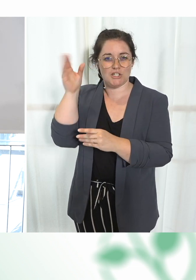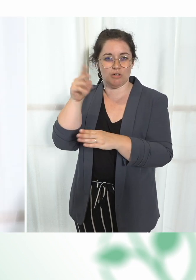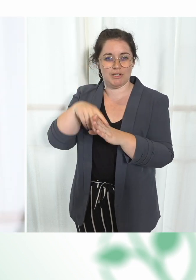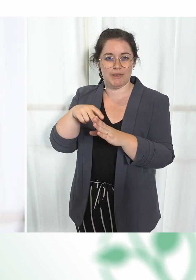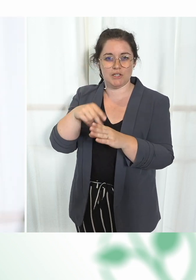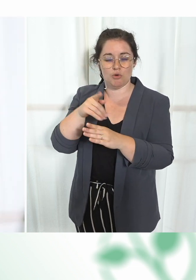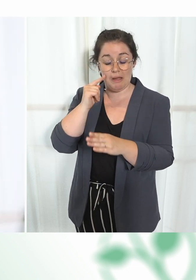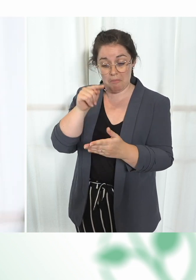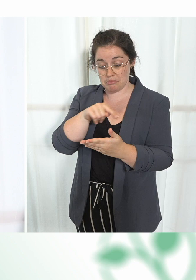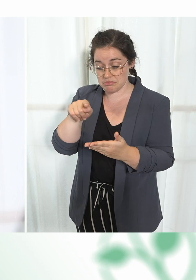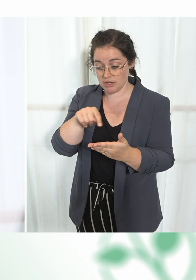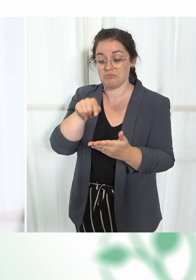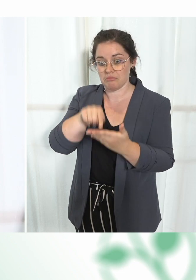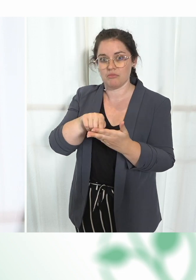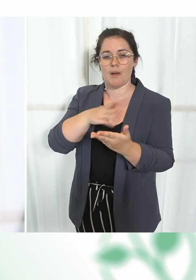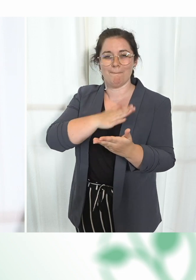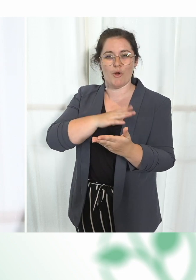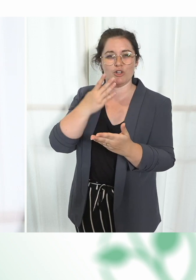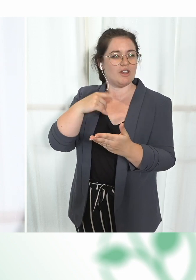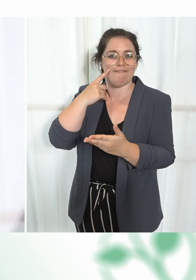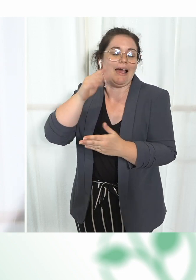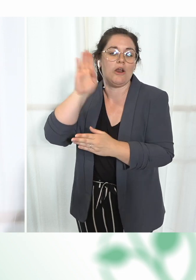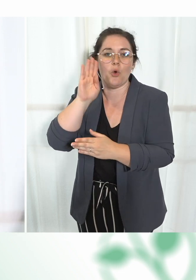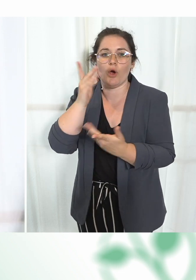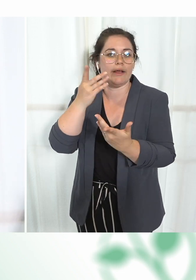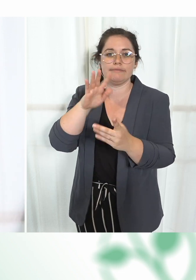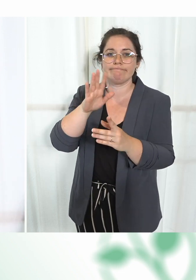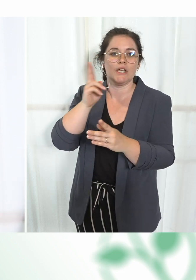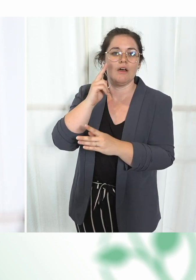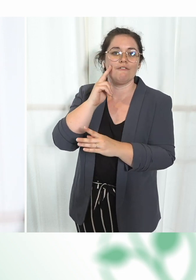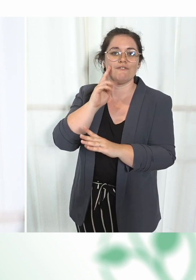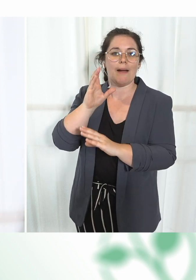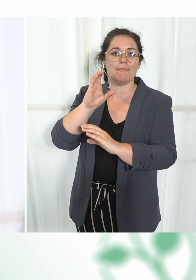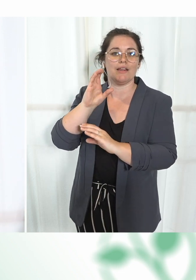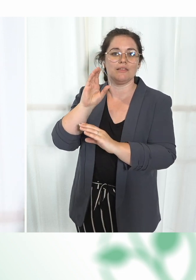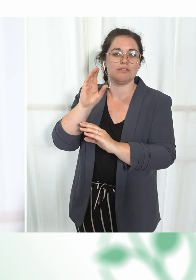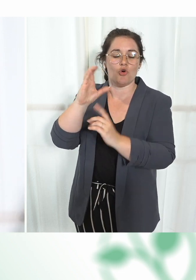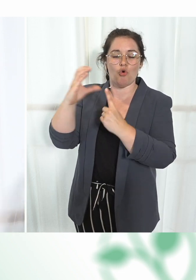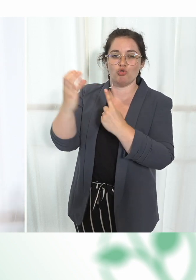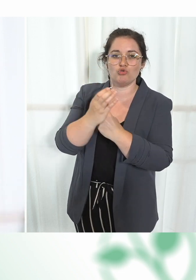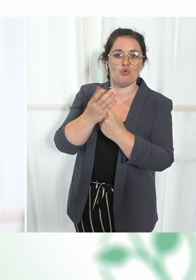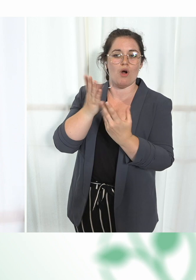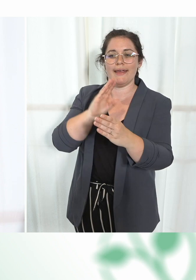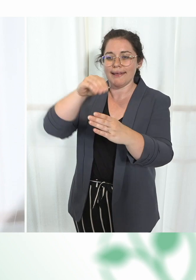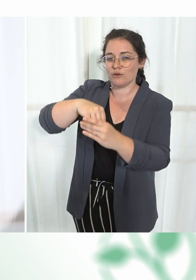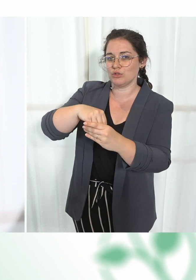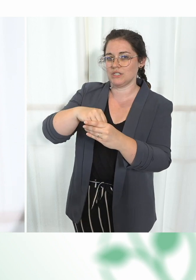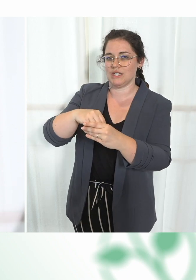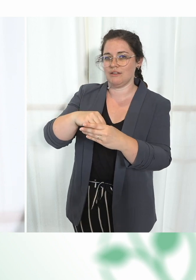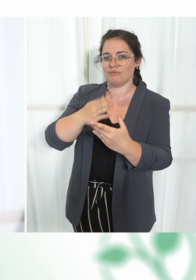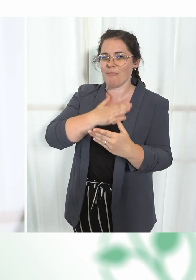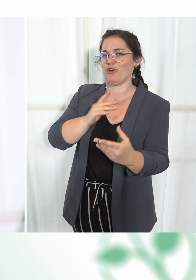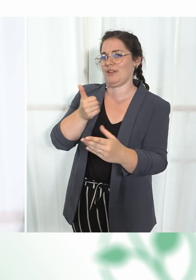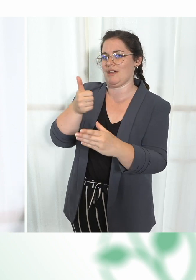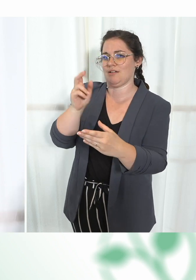Behinderung sagen, ich möchte dorthin, weil ich gehört habe, dass dort die Unternehmenskultur so inklusiv gelebt wird, dass ich dort unbedingt dabei sein möchte. Also was